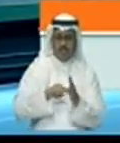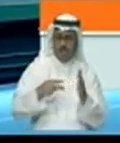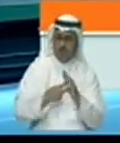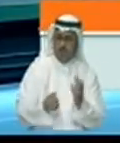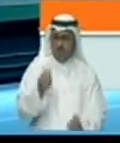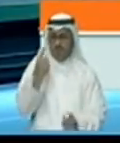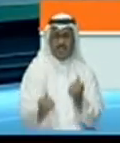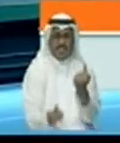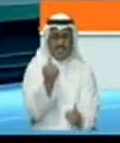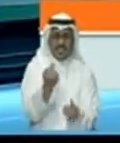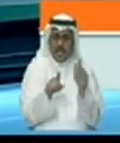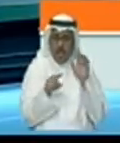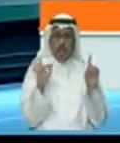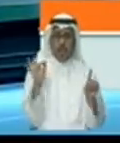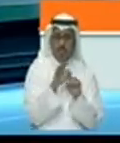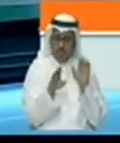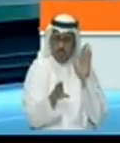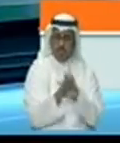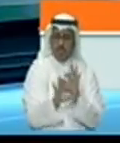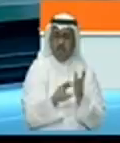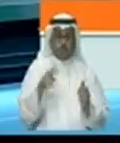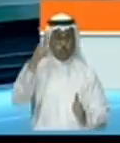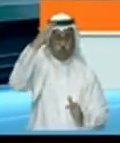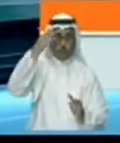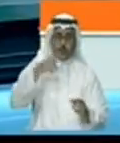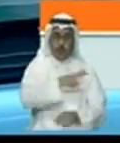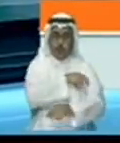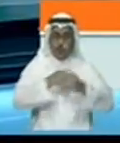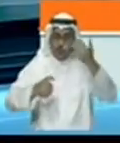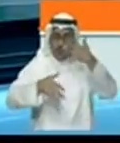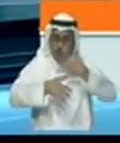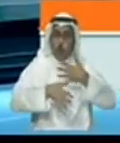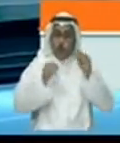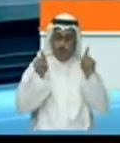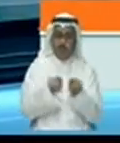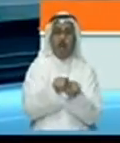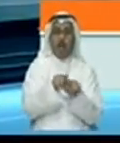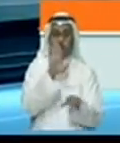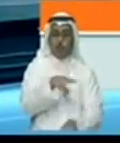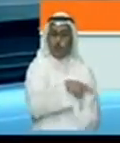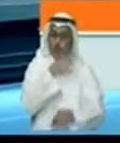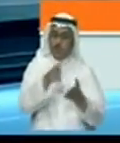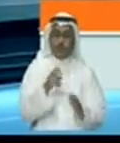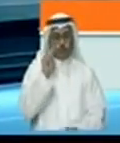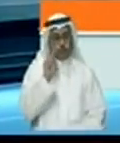التنمية الزراعية والغذائية، ومن بينها المملكة الشريك الهام في المنظمة من خلال دورها العالمية.